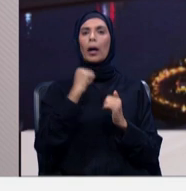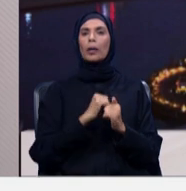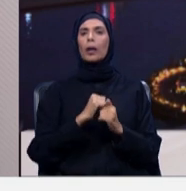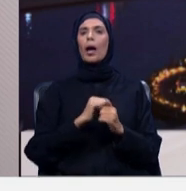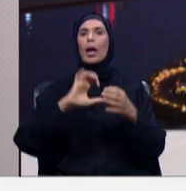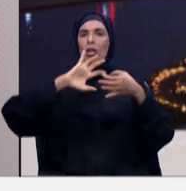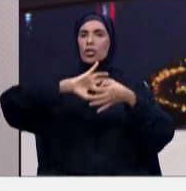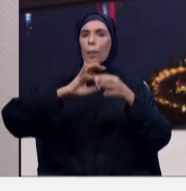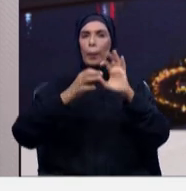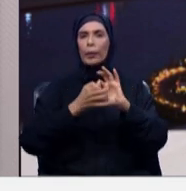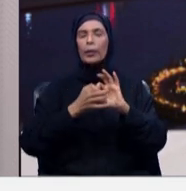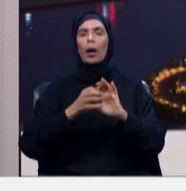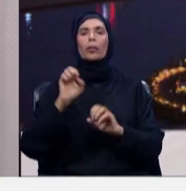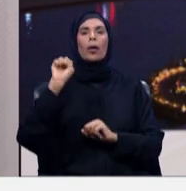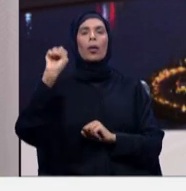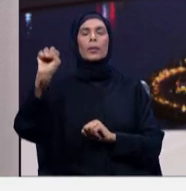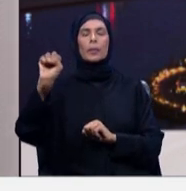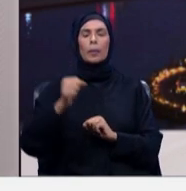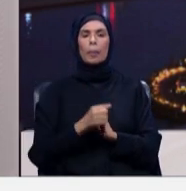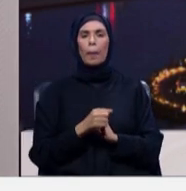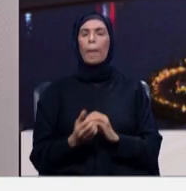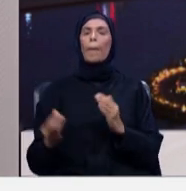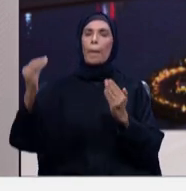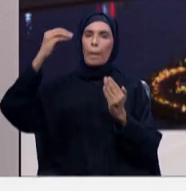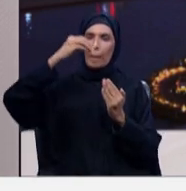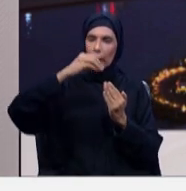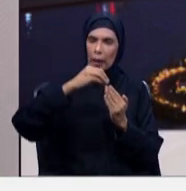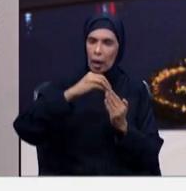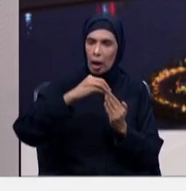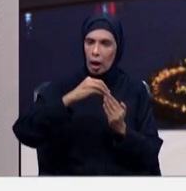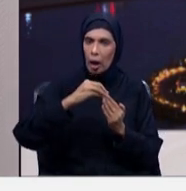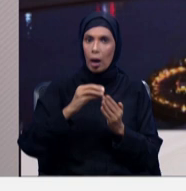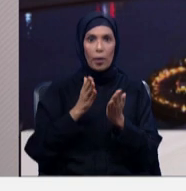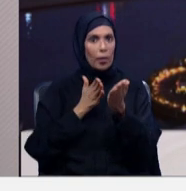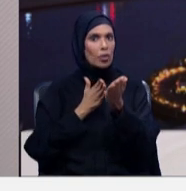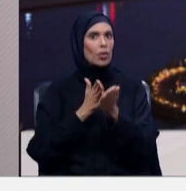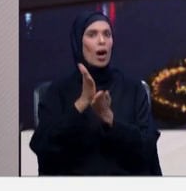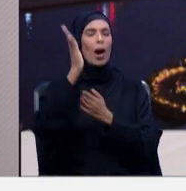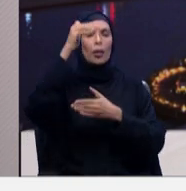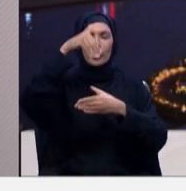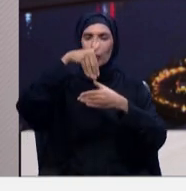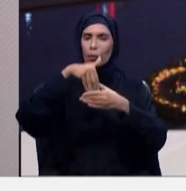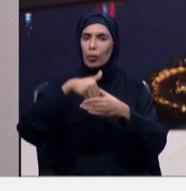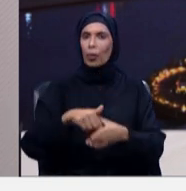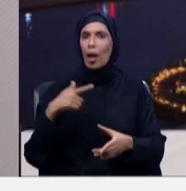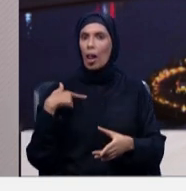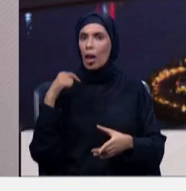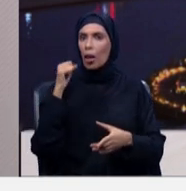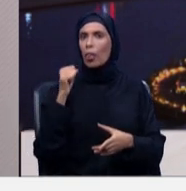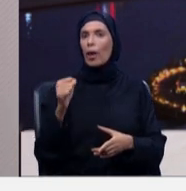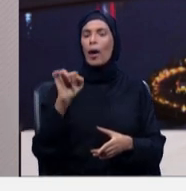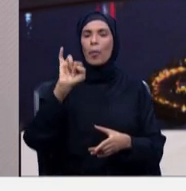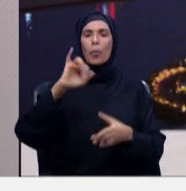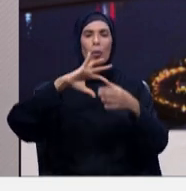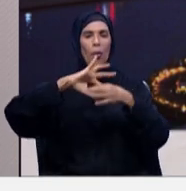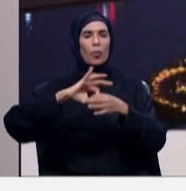أهلية في المراقبة الوطنية، تعد تعزيزا لنزاهات العملية الانتخابية، كذلك تعد تعزيزا للثقة في المؤسسات